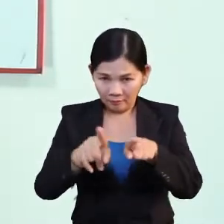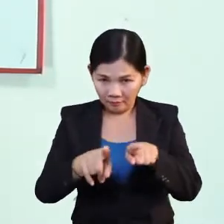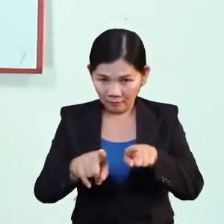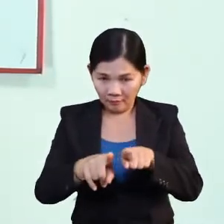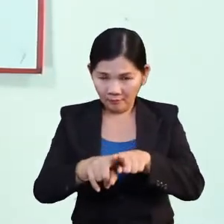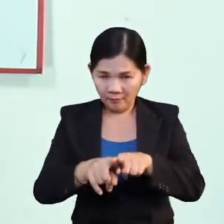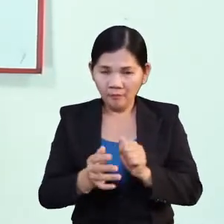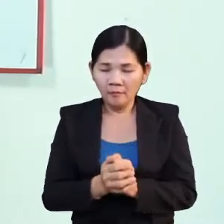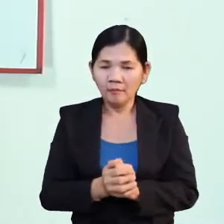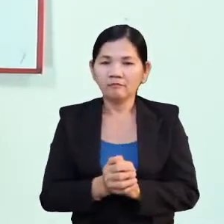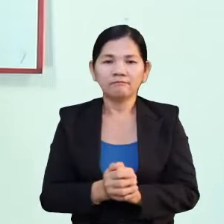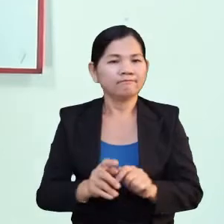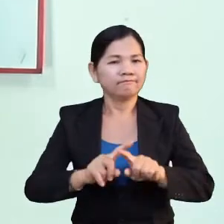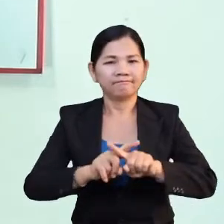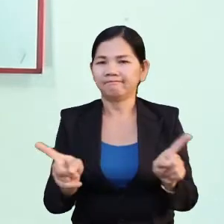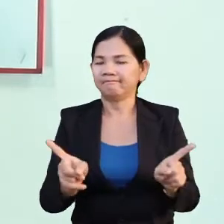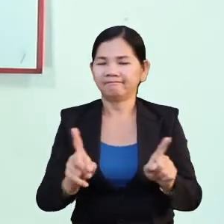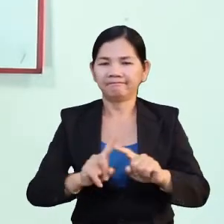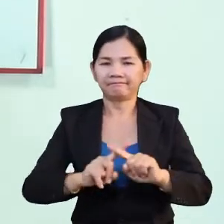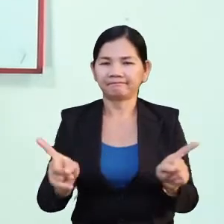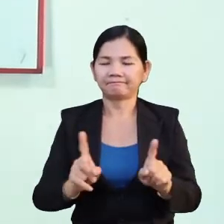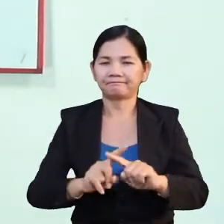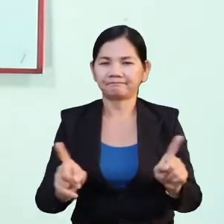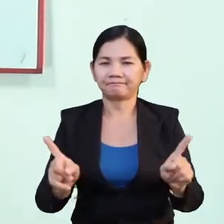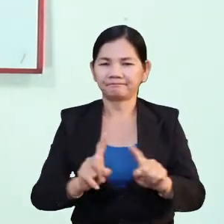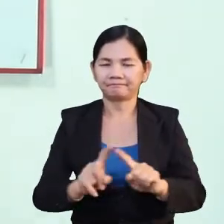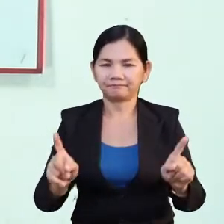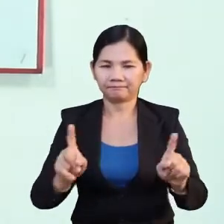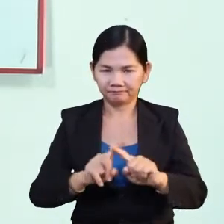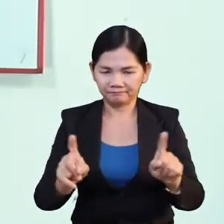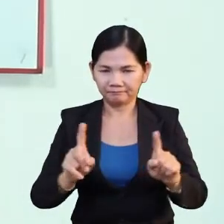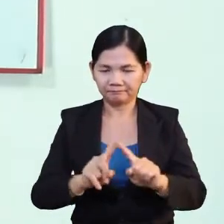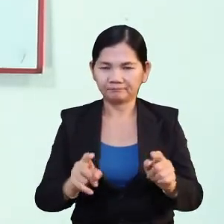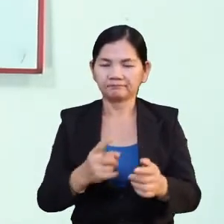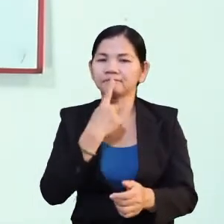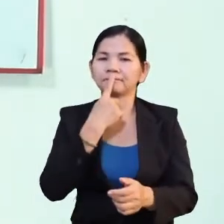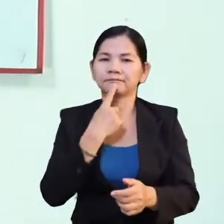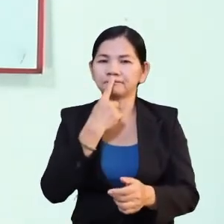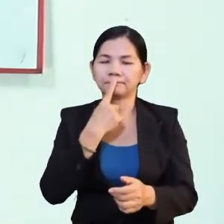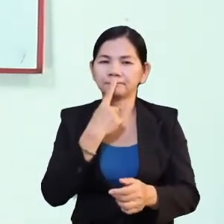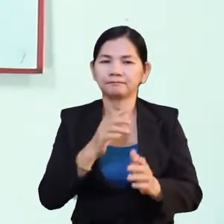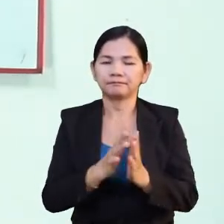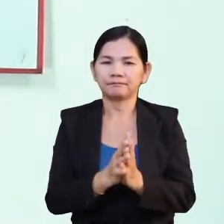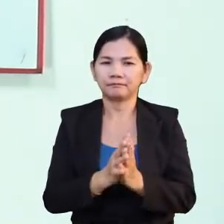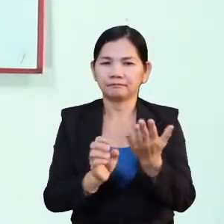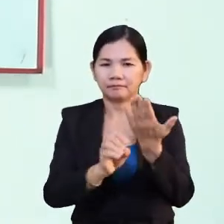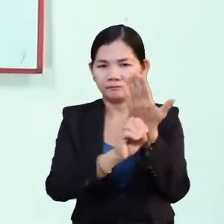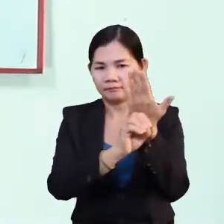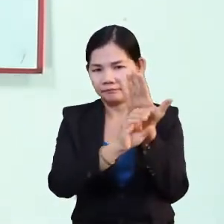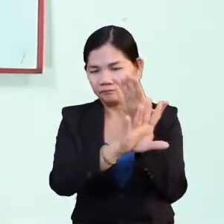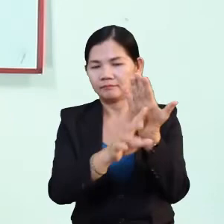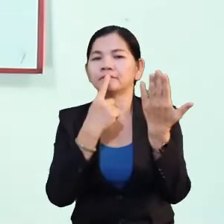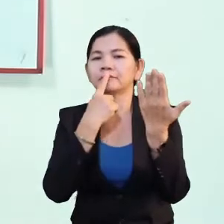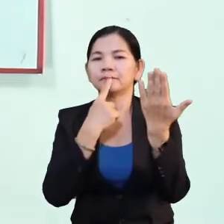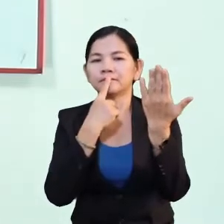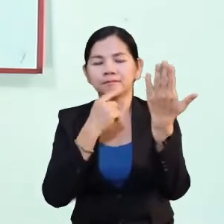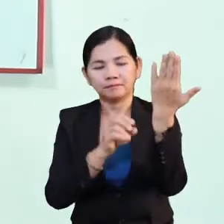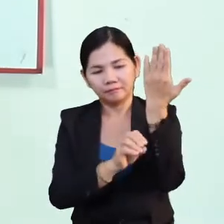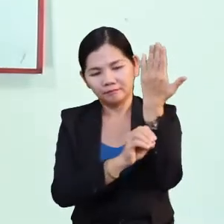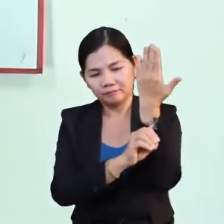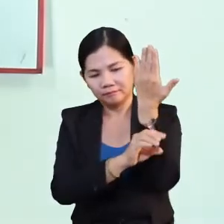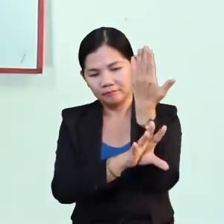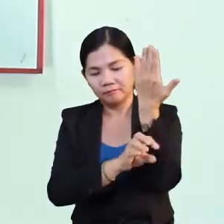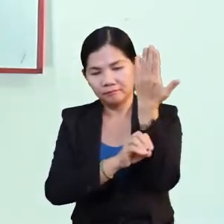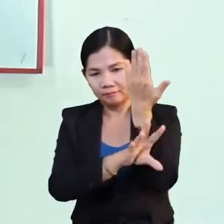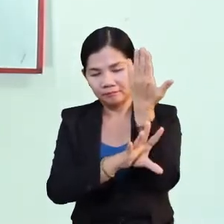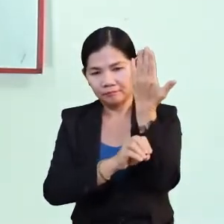ត់ចាគឺមិនដូចគ្នាទេអញ្ចឹងគឺវាអាមិញពណ៌ក្រហមនេះនៅខាងលើដល់ពេលអាពណ៌ប៉ុននេះពណ៌អី